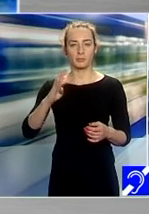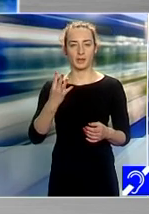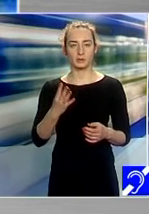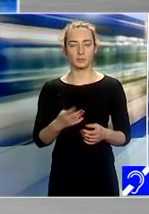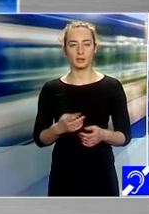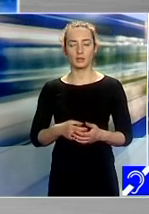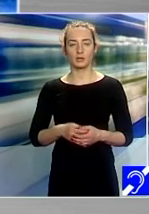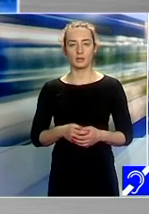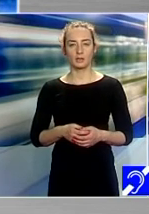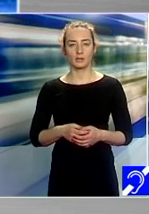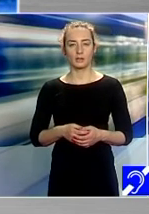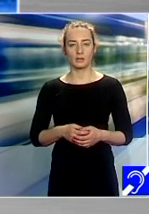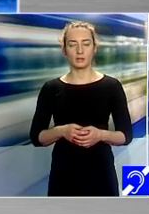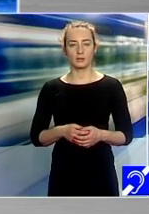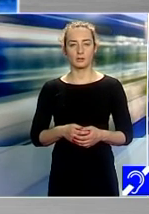programul, practic,